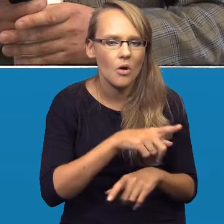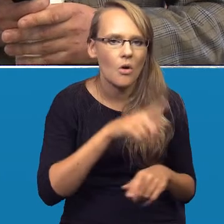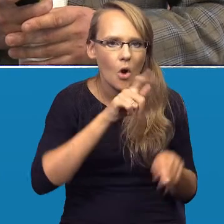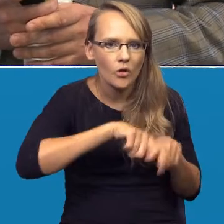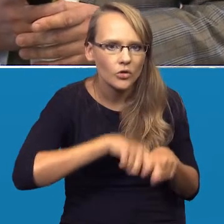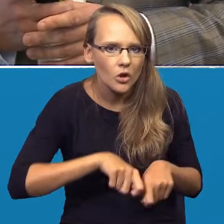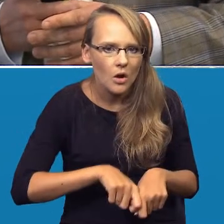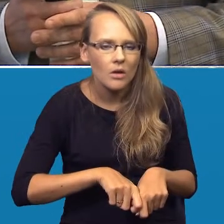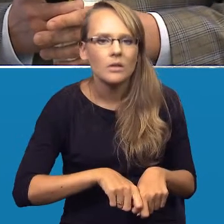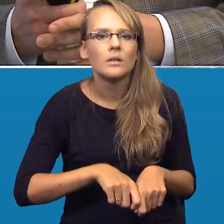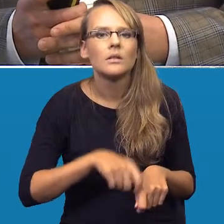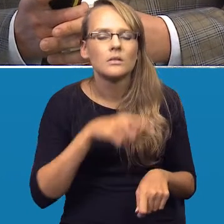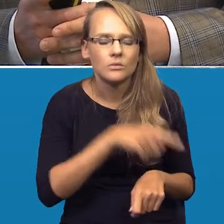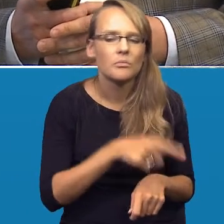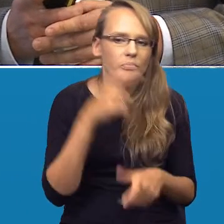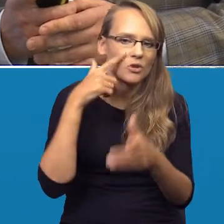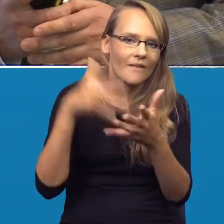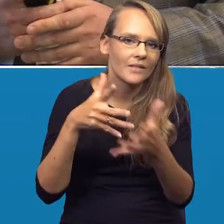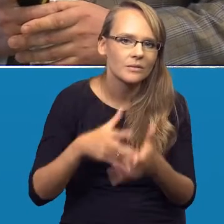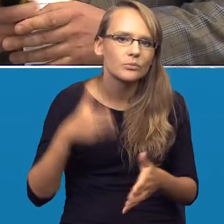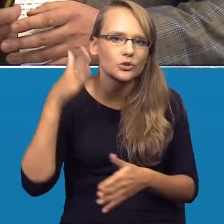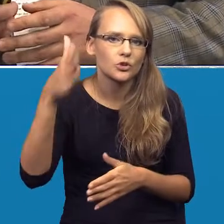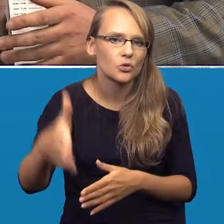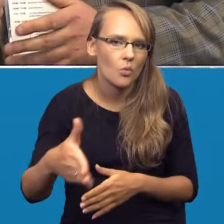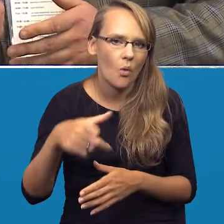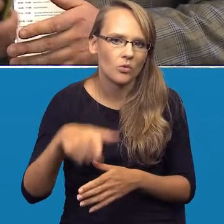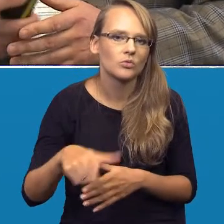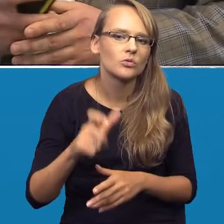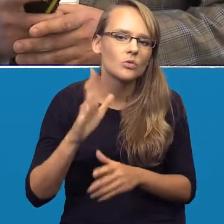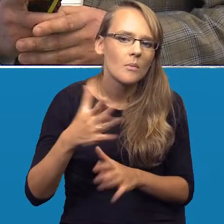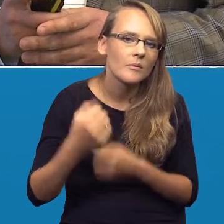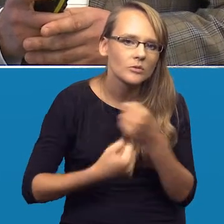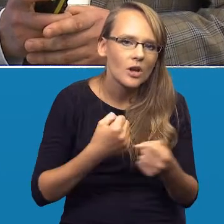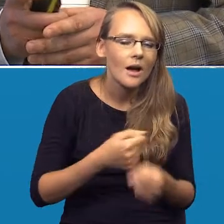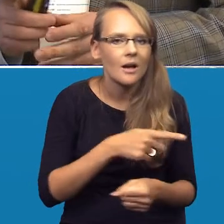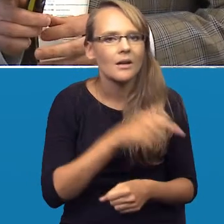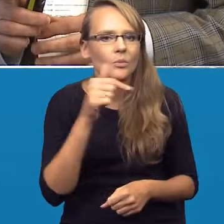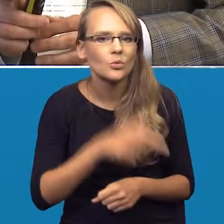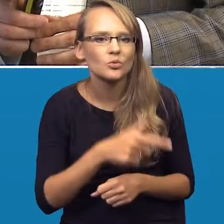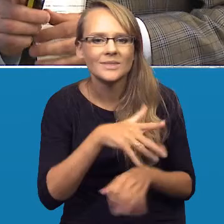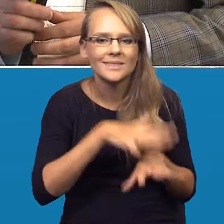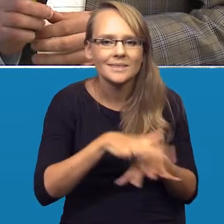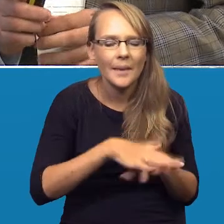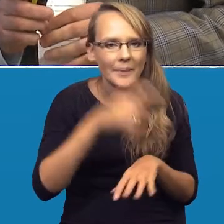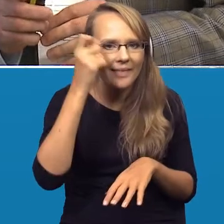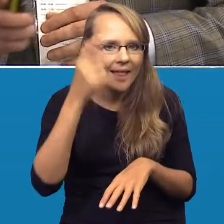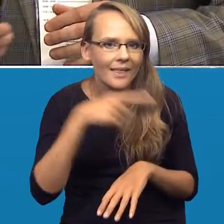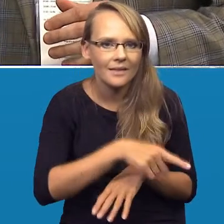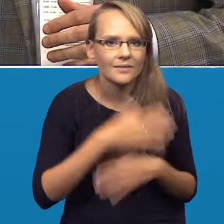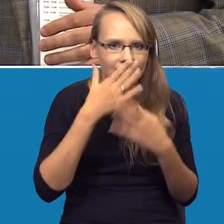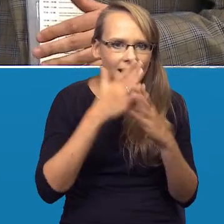tego jakby przewidywanie przyszłych działań. I to muszą być oparte jakieś inteligentne systemy, które wskażą,